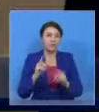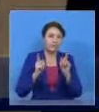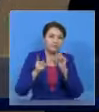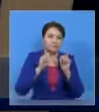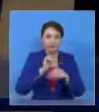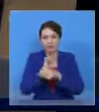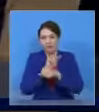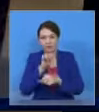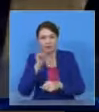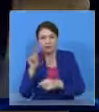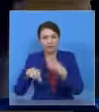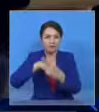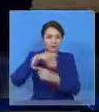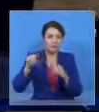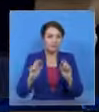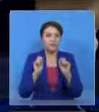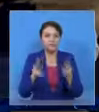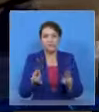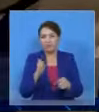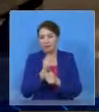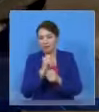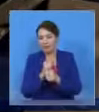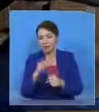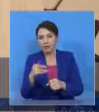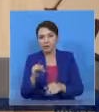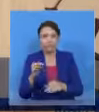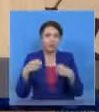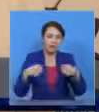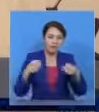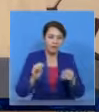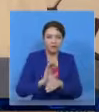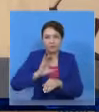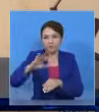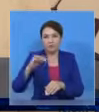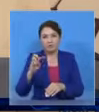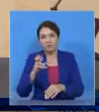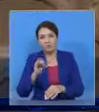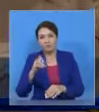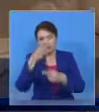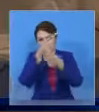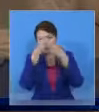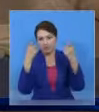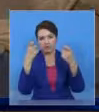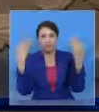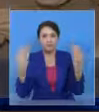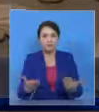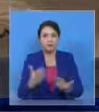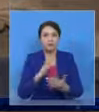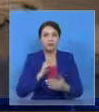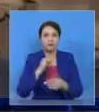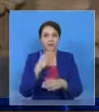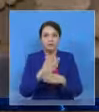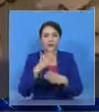обучение молодых предпринимателей тому как реализовать произведенную продукцию и запустить таргетированную рекламу сегодня предпринимателям